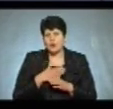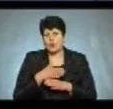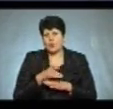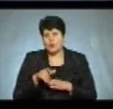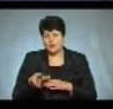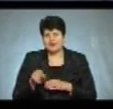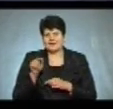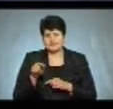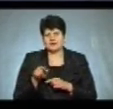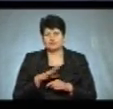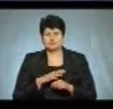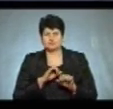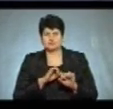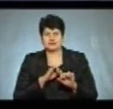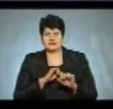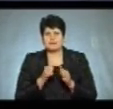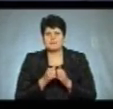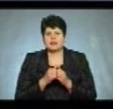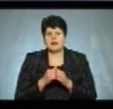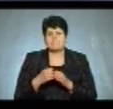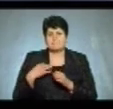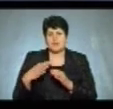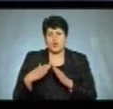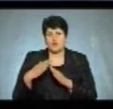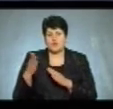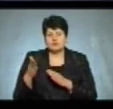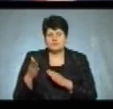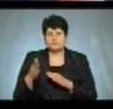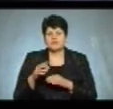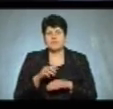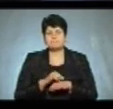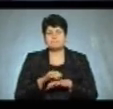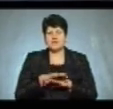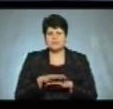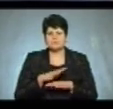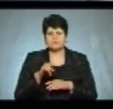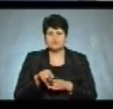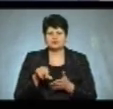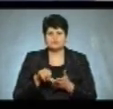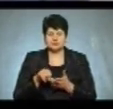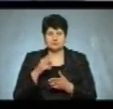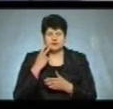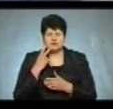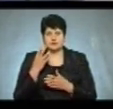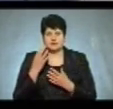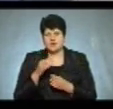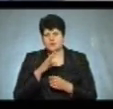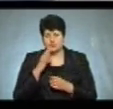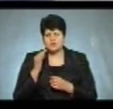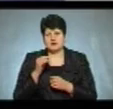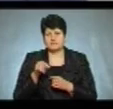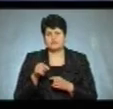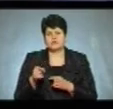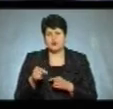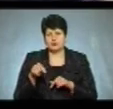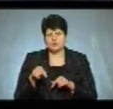а ти тримай тил там біля Білого дому». Майдан постійно, днями, ночами. Я в Тернополі, а він тут, а